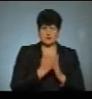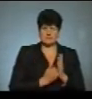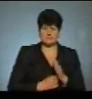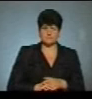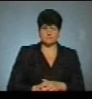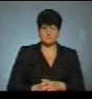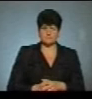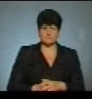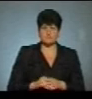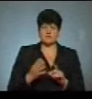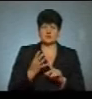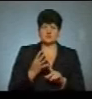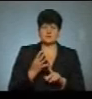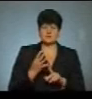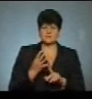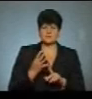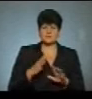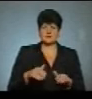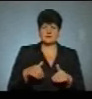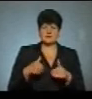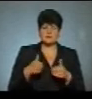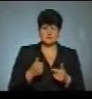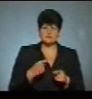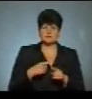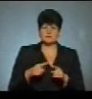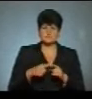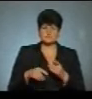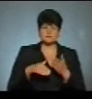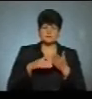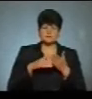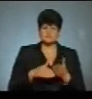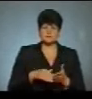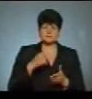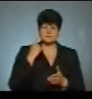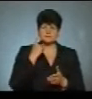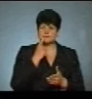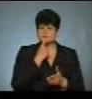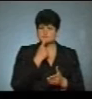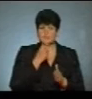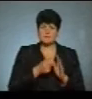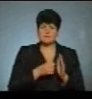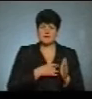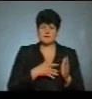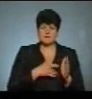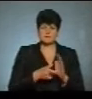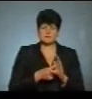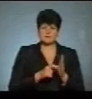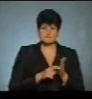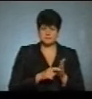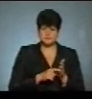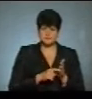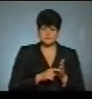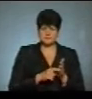прибирання. Четверте. Надання ургентної стоматологічної допомоги приватним стоматологічним клінікам,